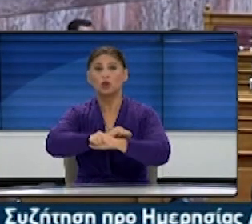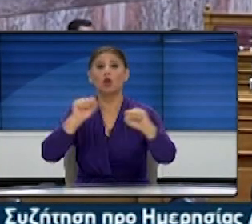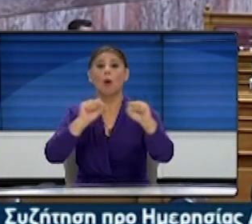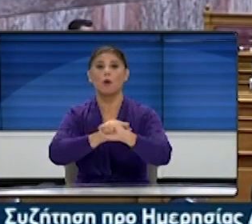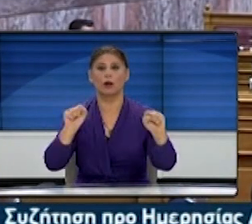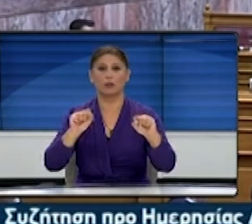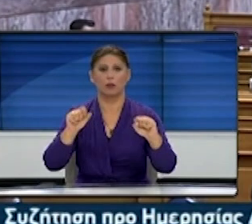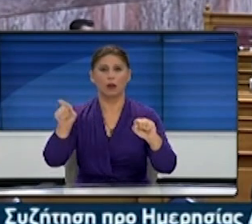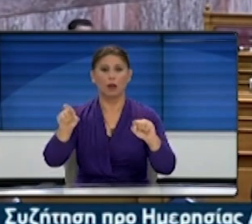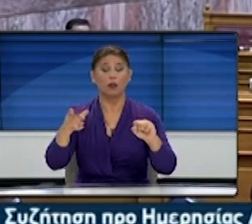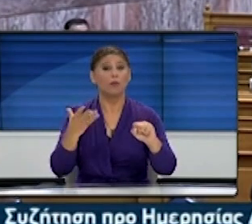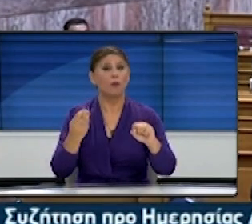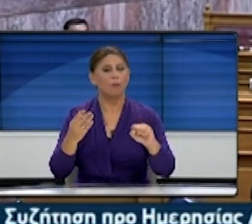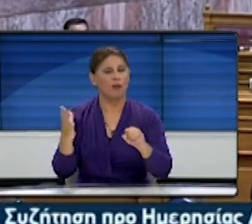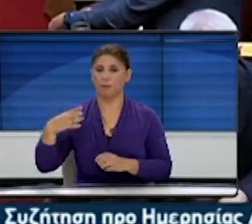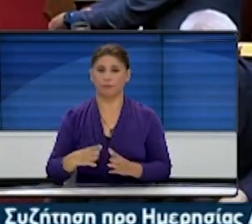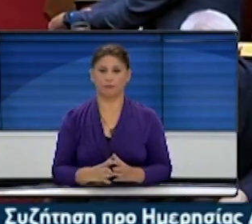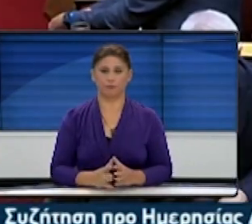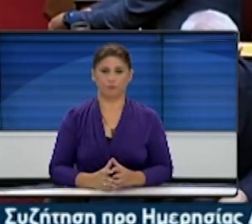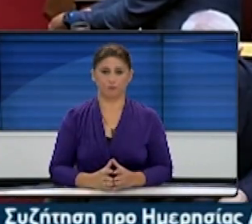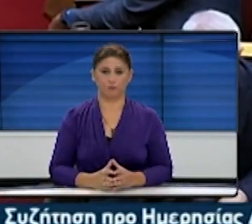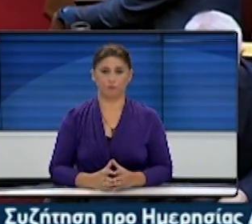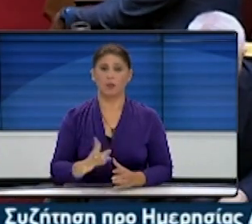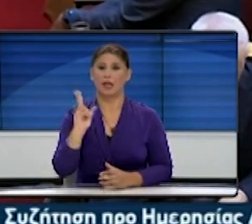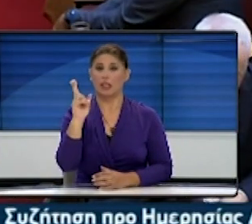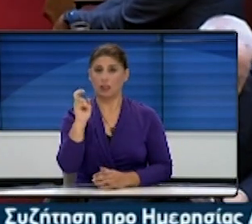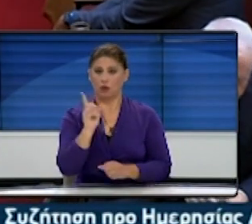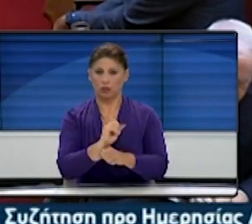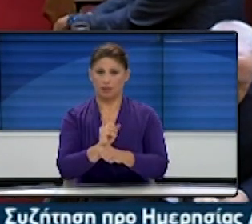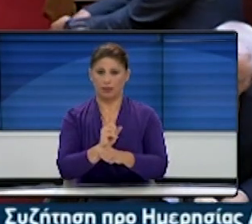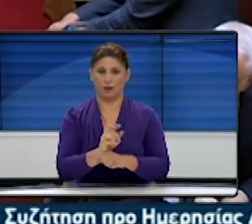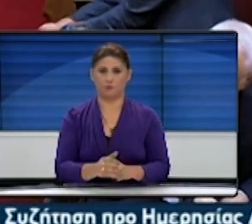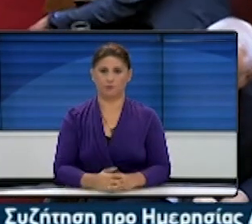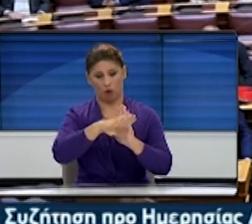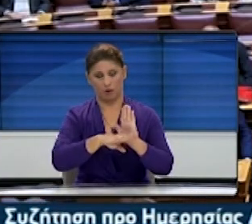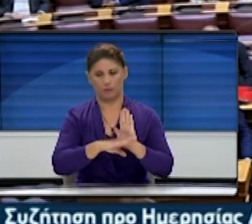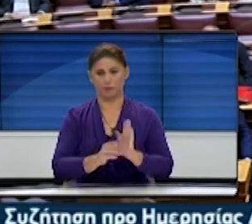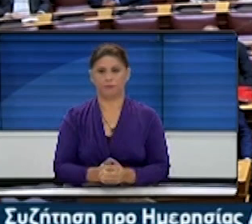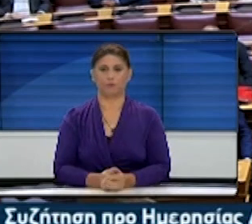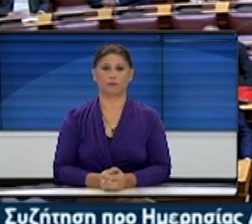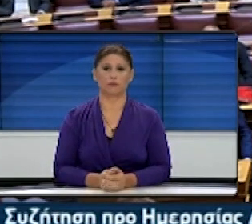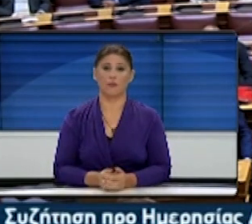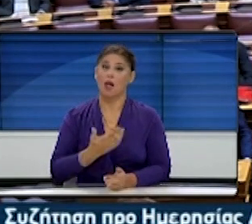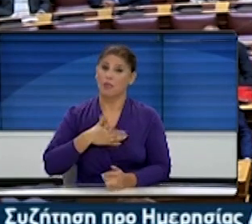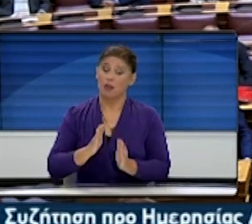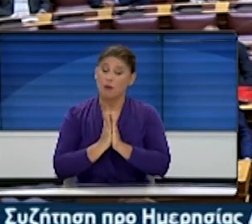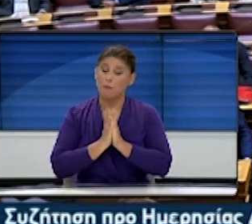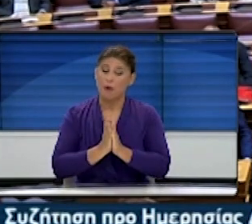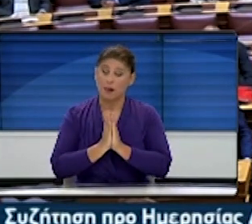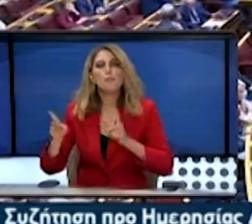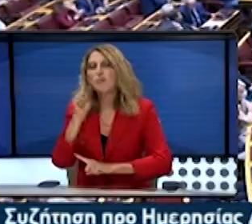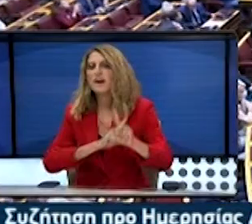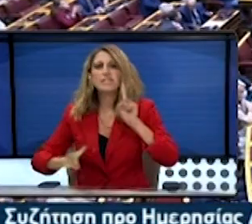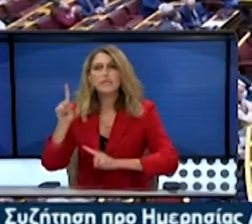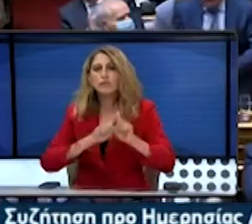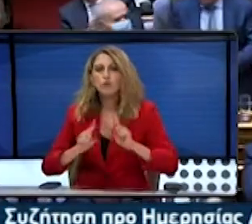αναποτελεσματικές και πολιτικής σκοπιμότητας. Για να απαντήσω όμως στο ερώτημά σας, εγώ δεν θα κάνω μια συνωμοσιολογική προσέγγιση, δεν θα έρθω